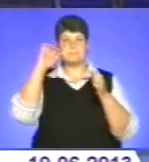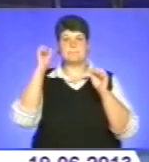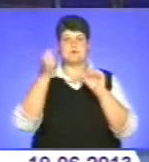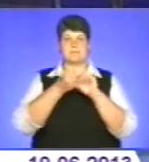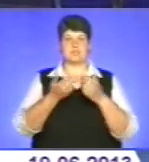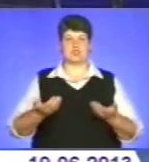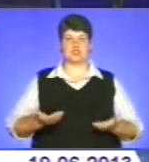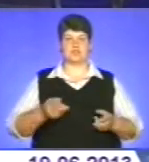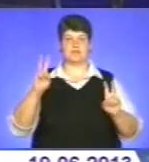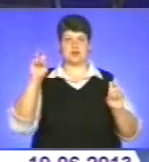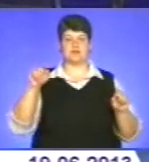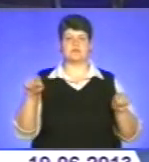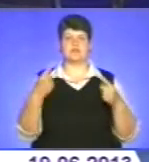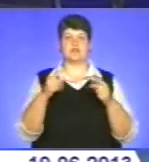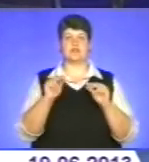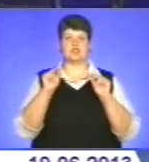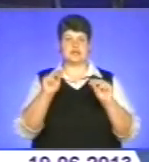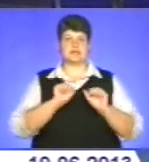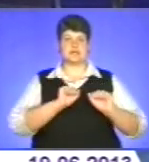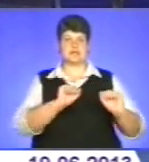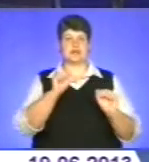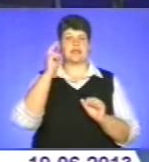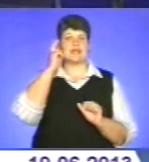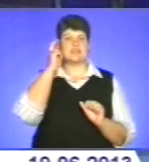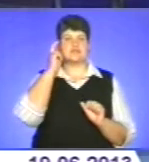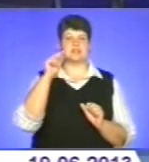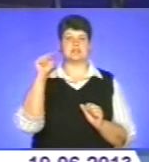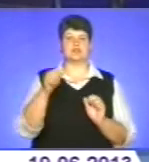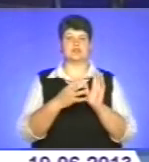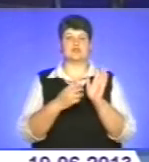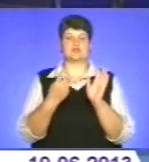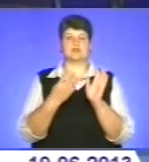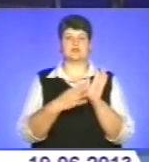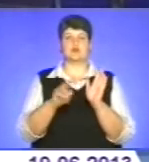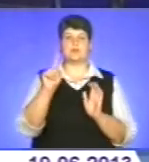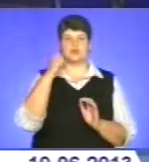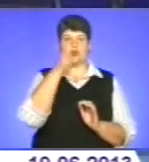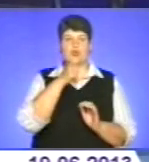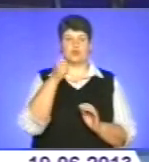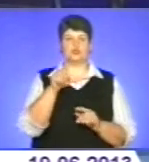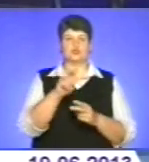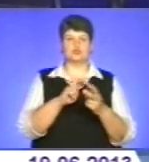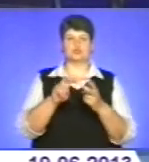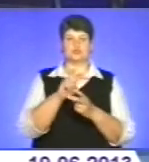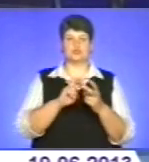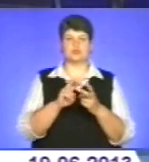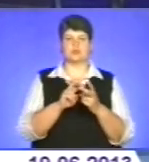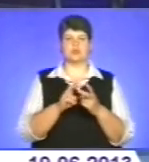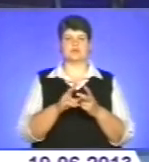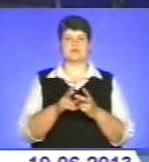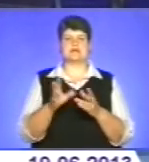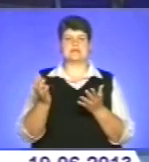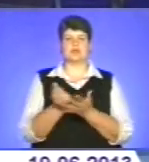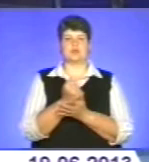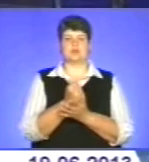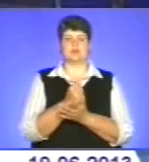Її створено на честь загиблих захисників Київщини 1941 року. На цьому місці пошуківці продовжують знаходити рештки солдатів.